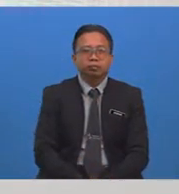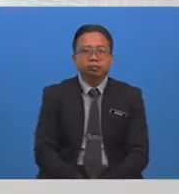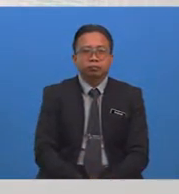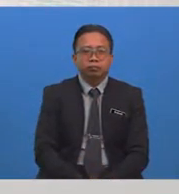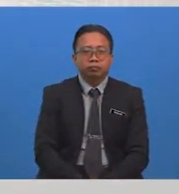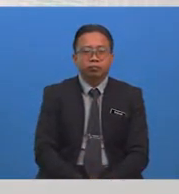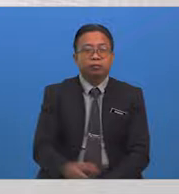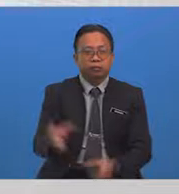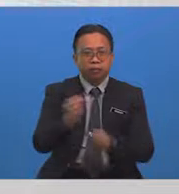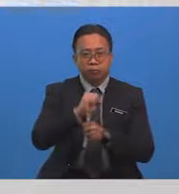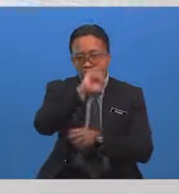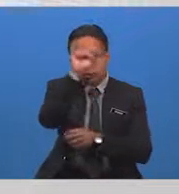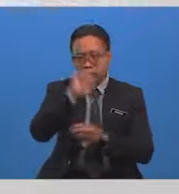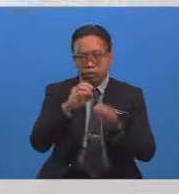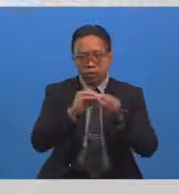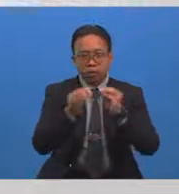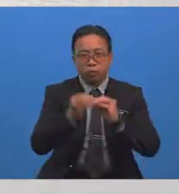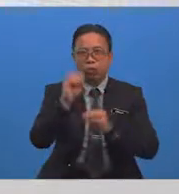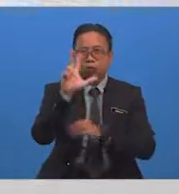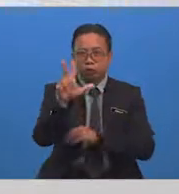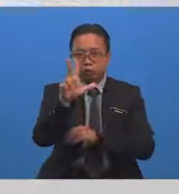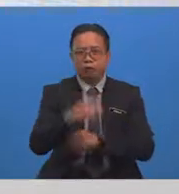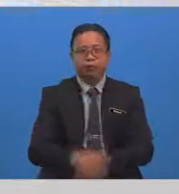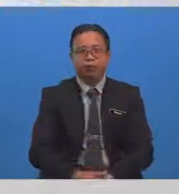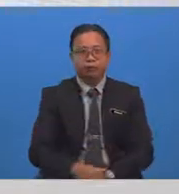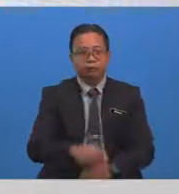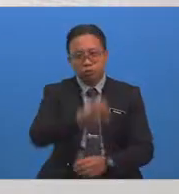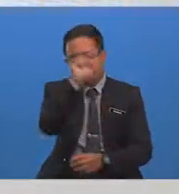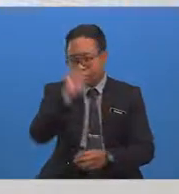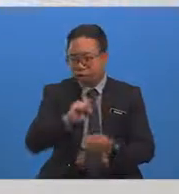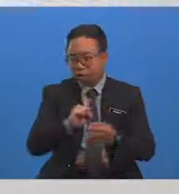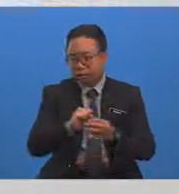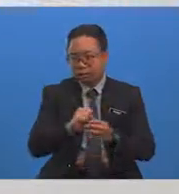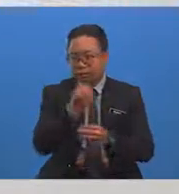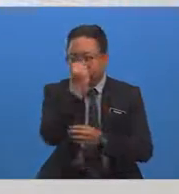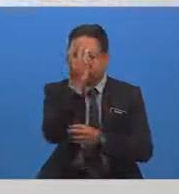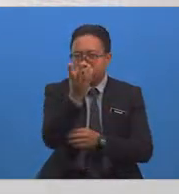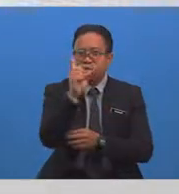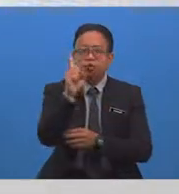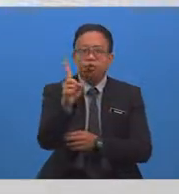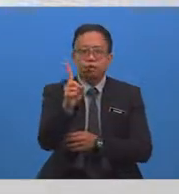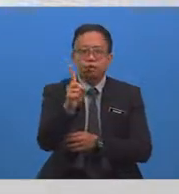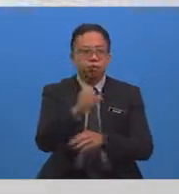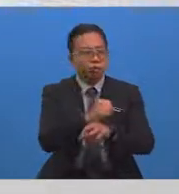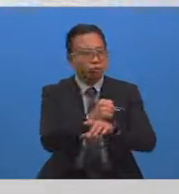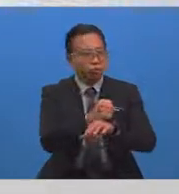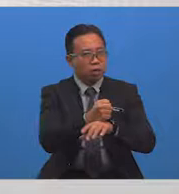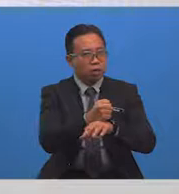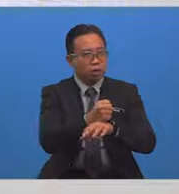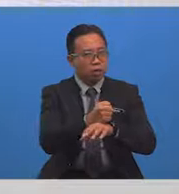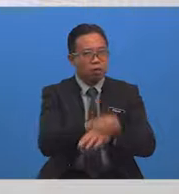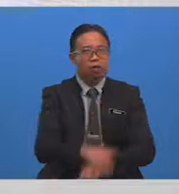ya kita dapat salah Number 3 soalnya Nyatakan satu serangga yang